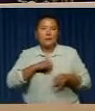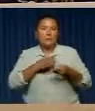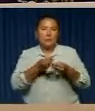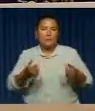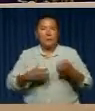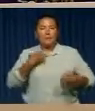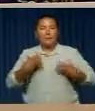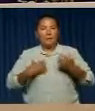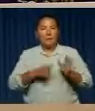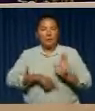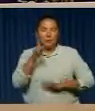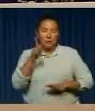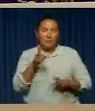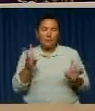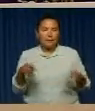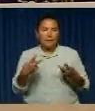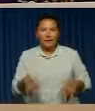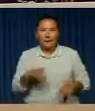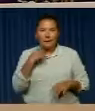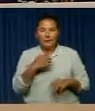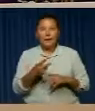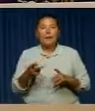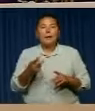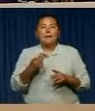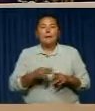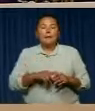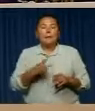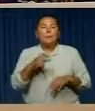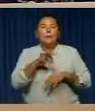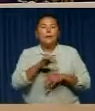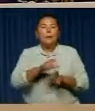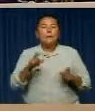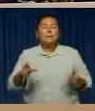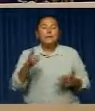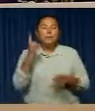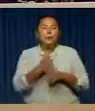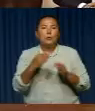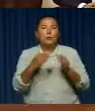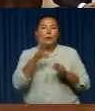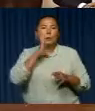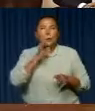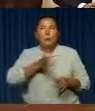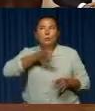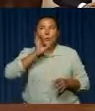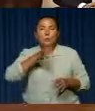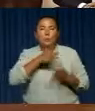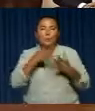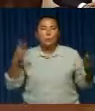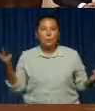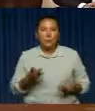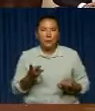дейміз. Ол біріншіден. Екіншіден сол науқастар міндетті түрде үйде сусын, сұйықтықты көп ішу